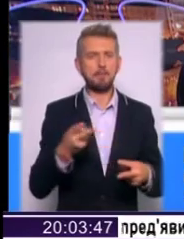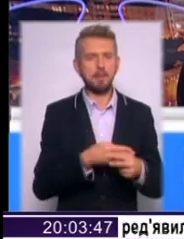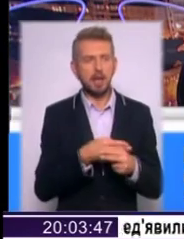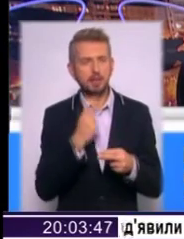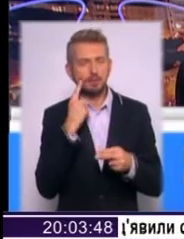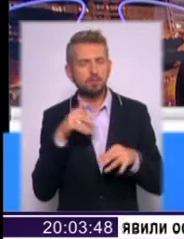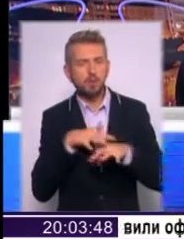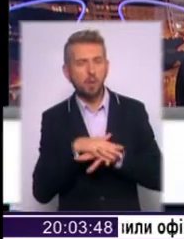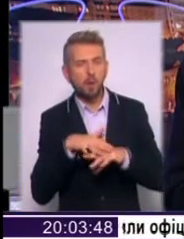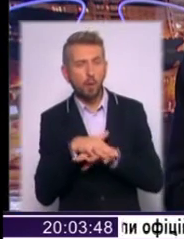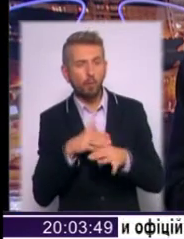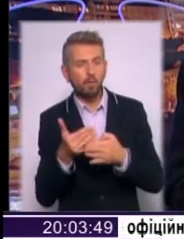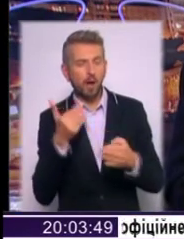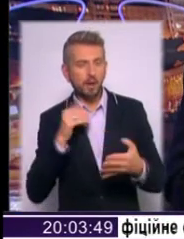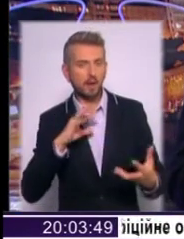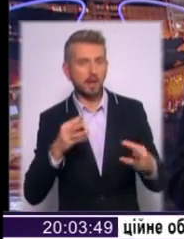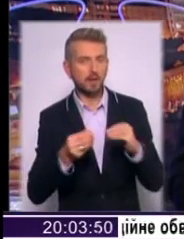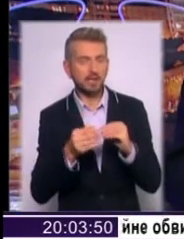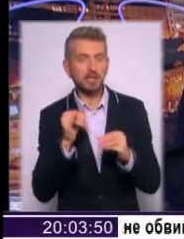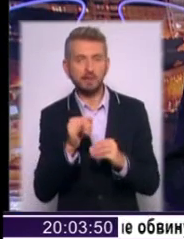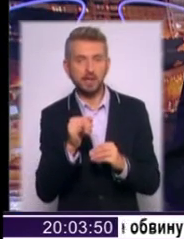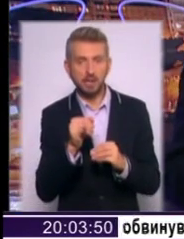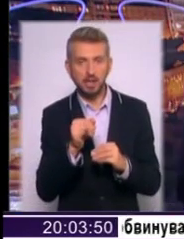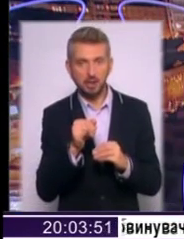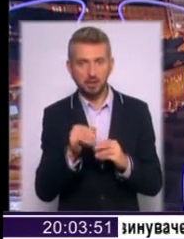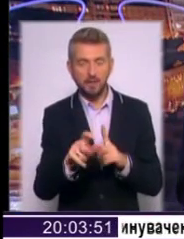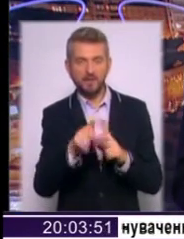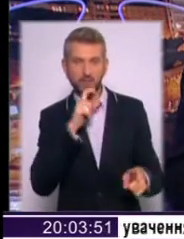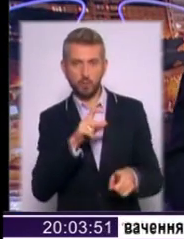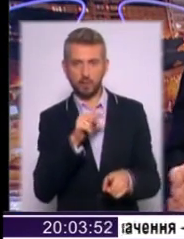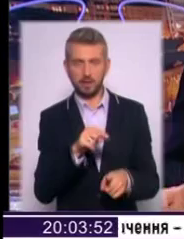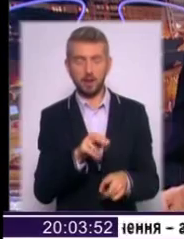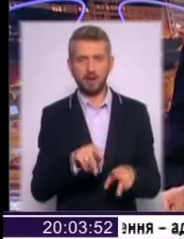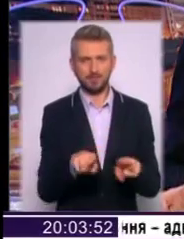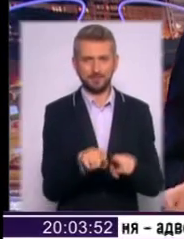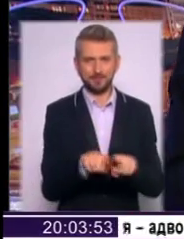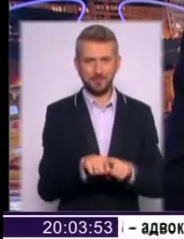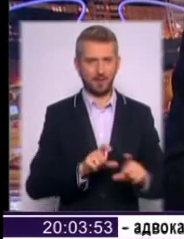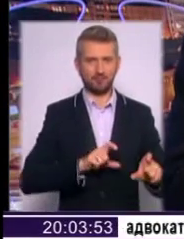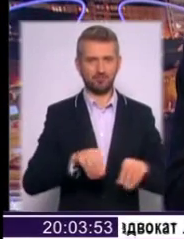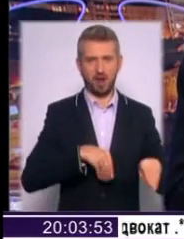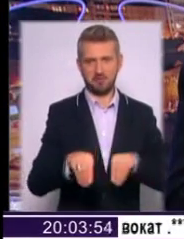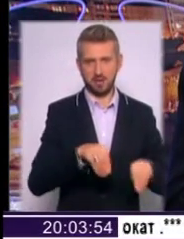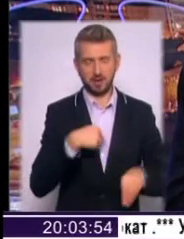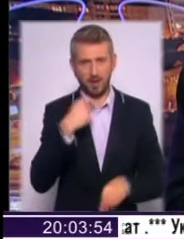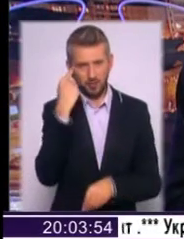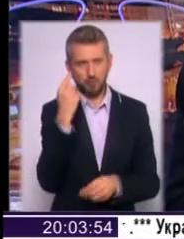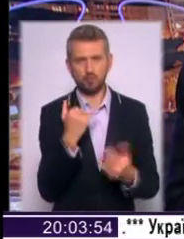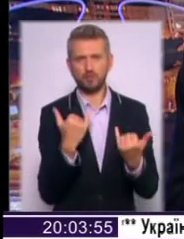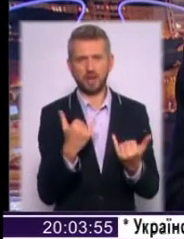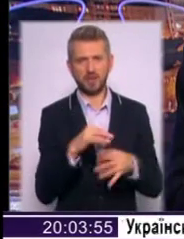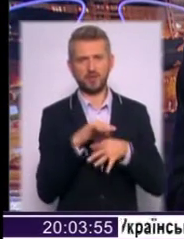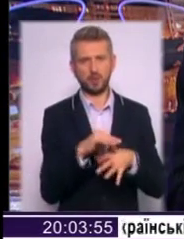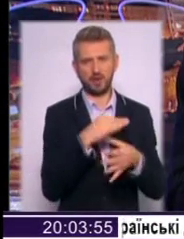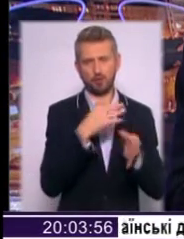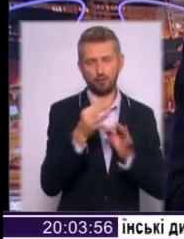прорахування наслідків і, відповідно, реакції вже на самі наслідки. От ви знаєте, як в шаховій партії. Я думаю, що ведуться зараз якісь